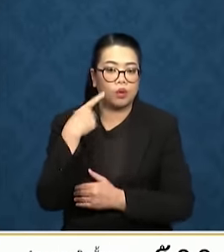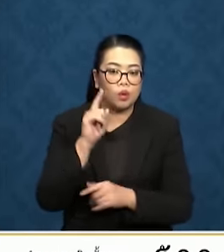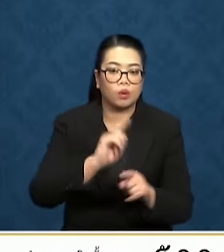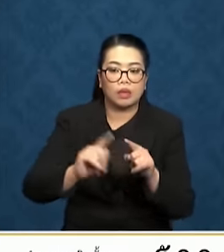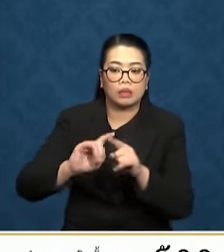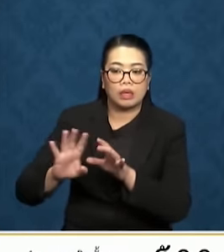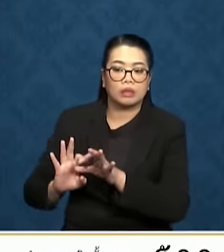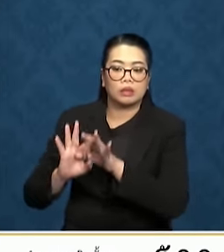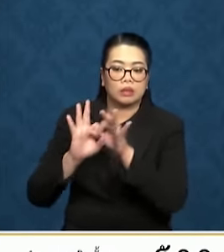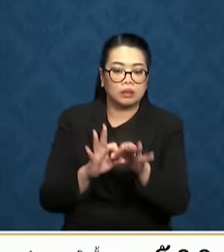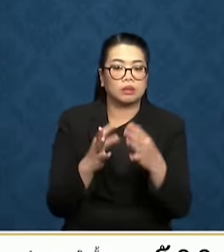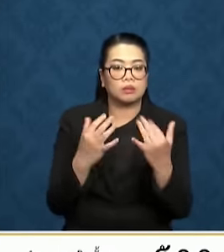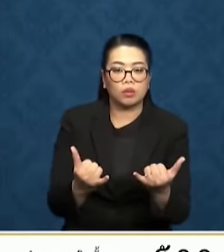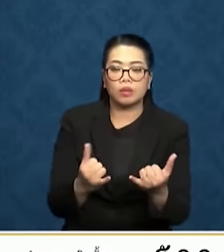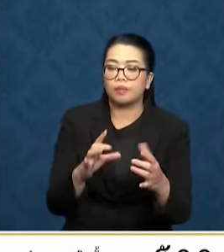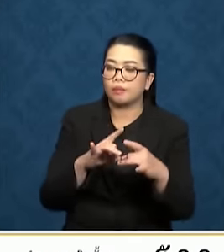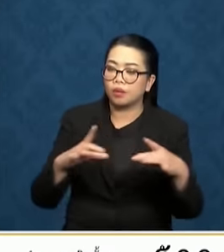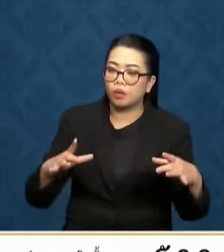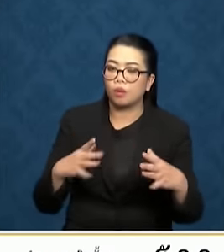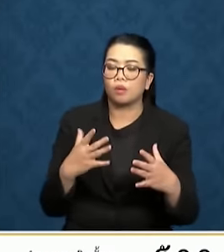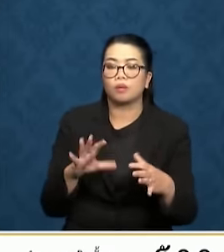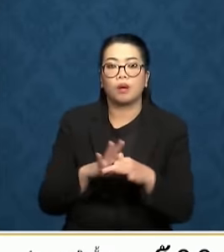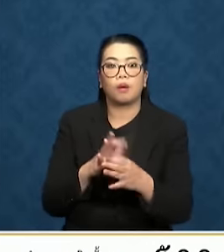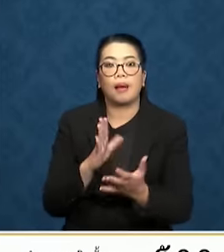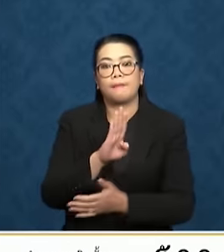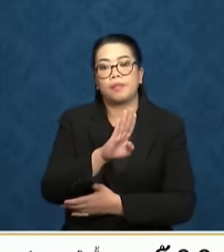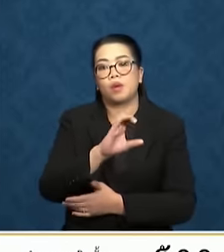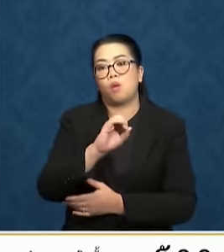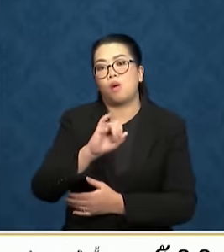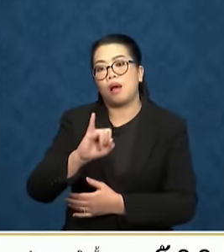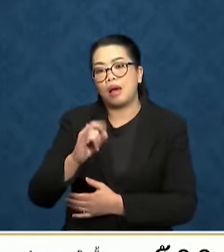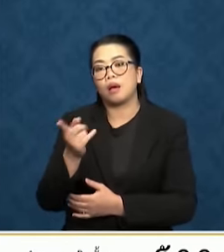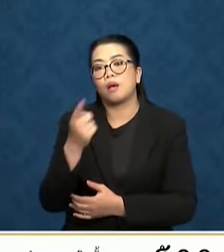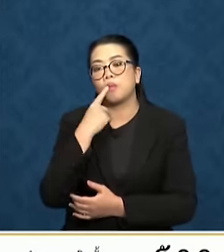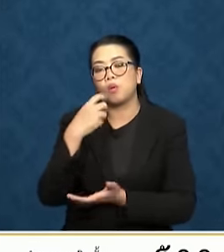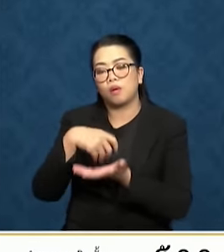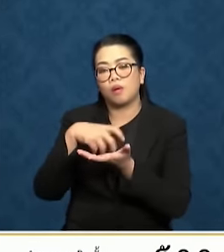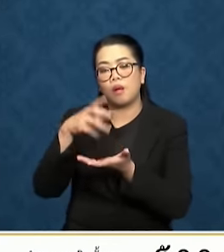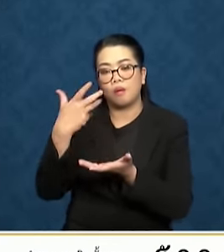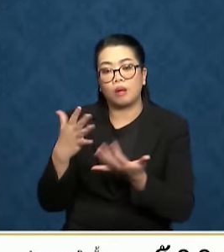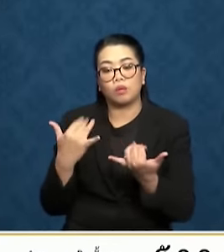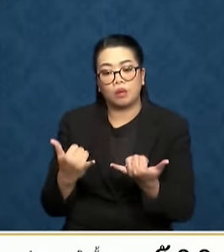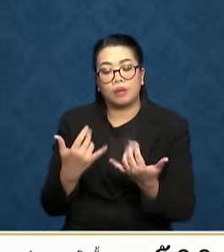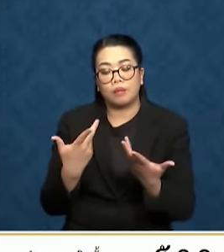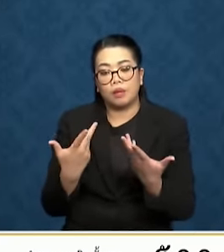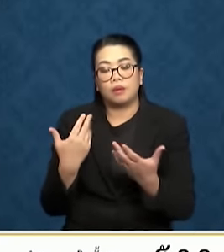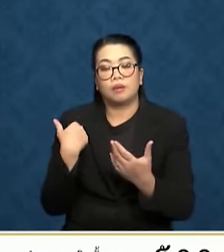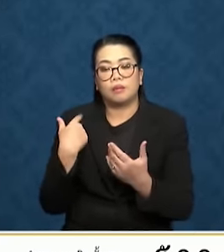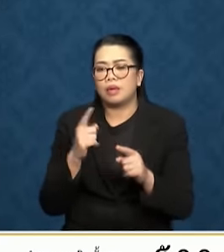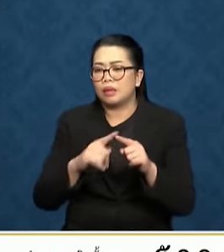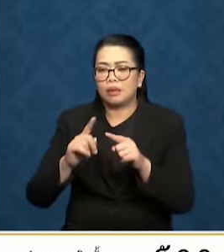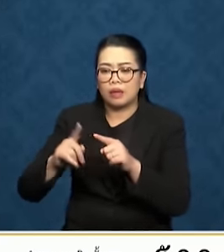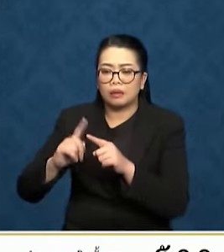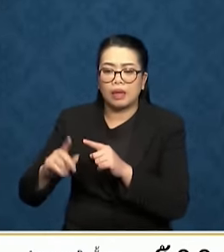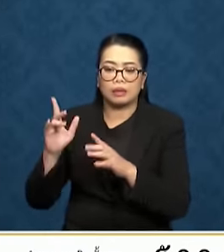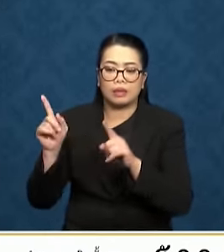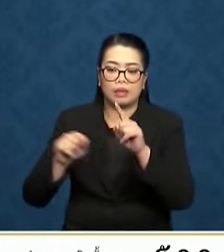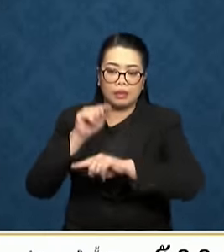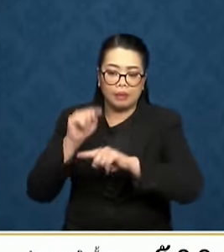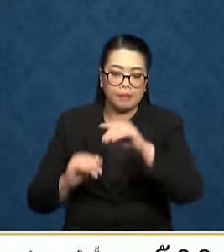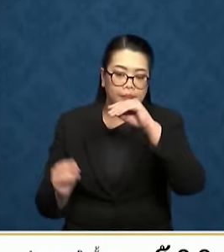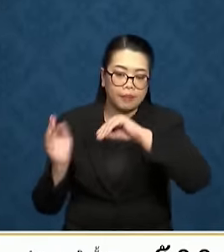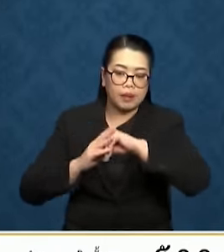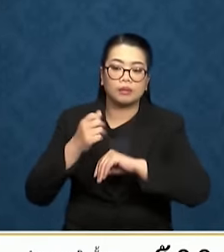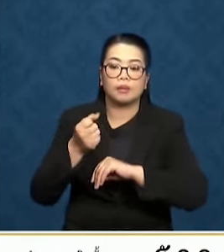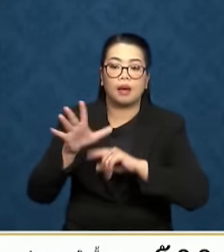สอดคล้องกับสถานการณ์ปัจจุบันก็คืออย่างเช่น boiที่สสณัฐพงษ์ได้พูดเอาไว้ว่าต่อไปนี้มันมี Globalminimum taxที่ 15%ไม่